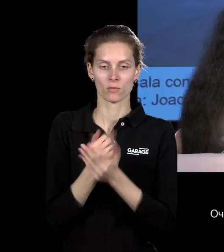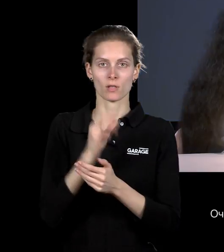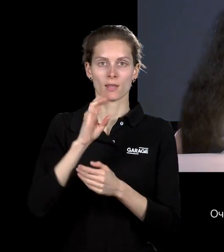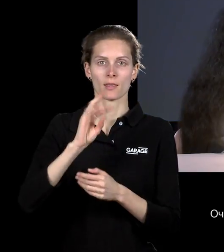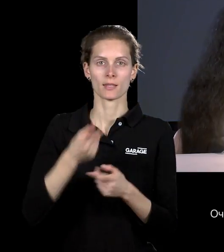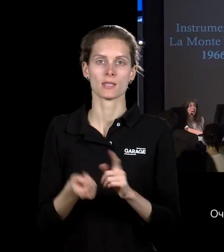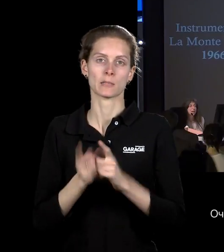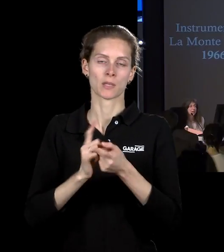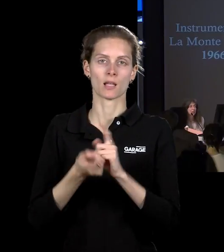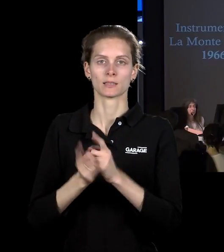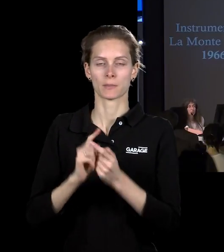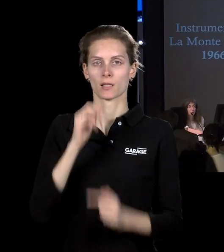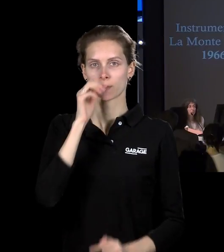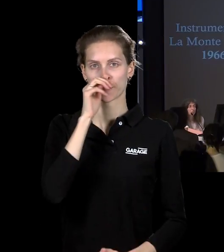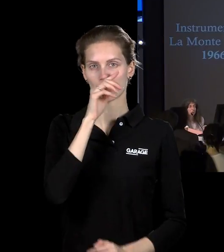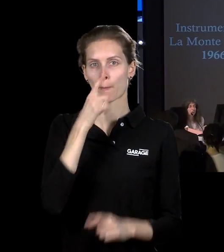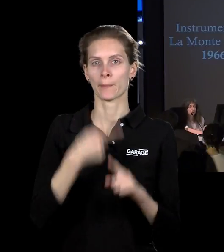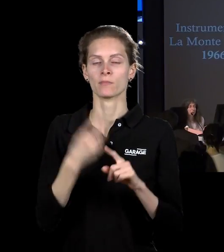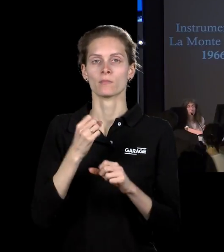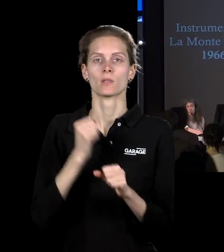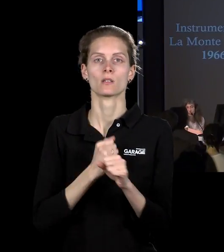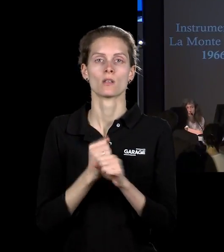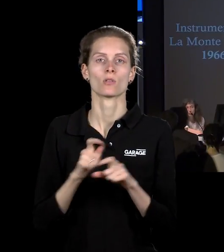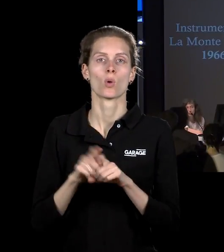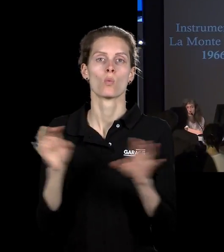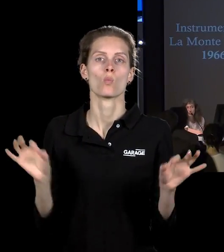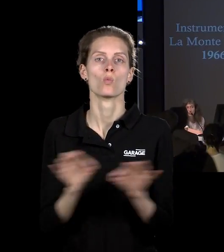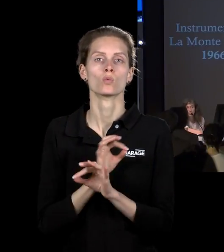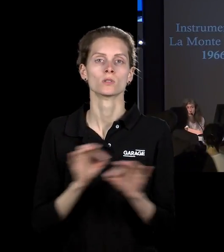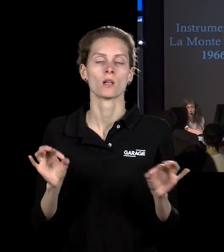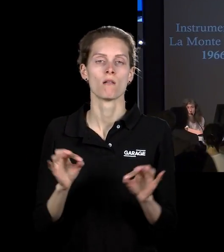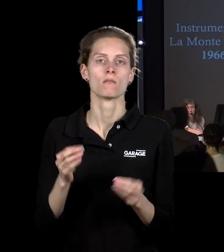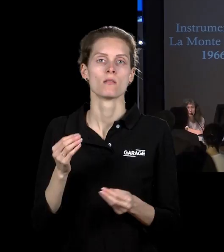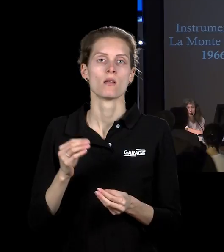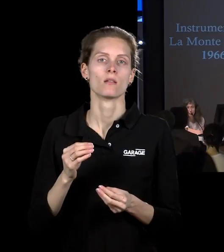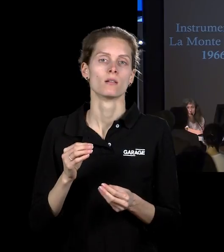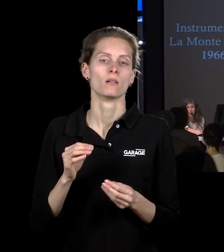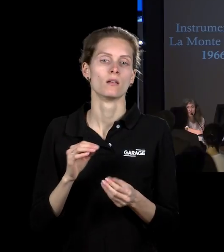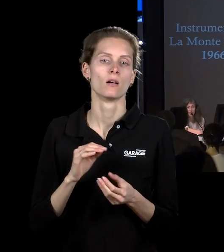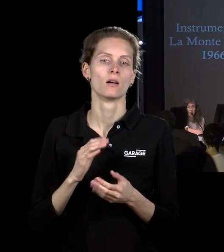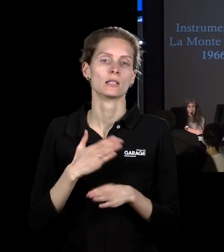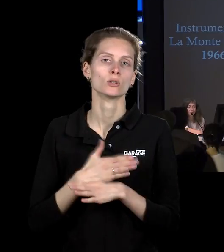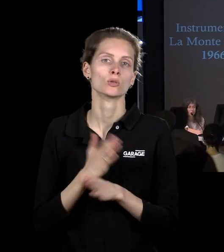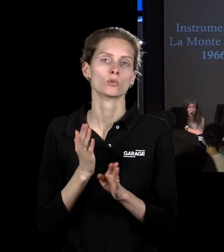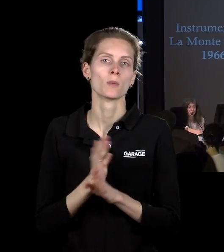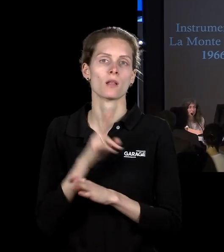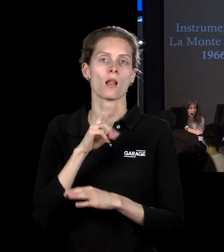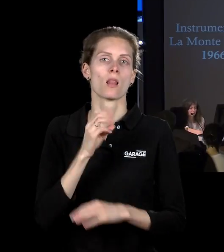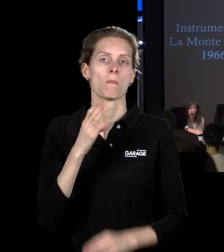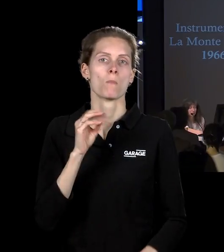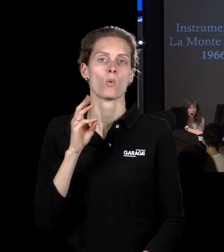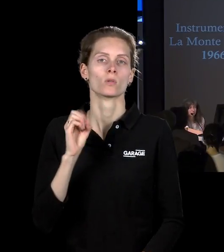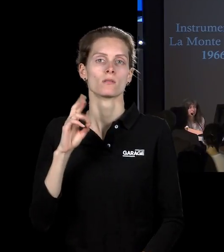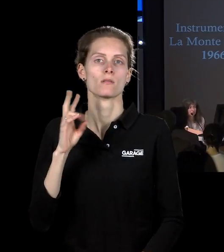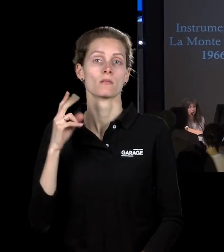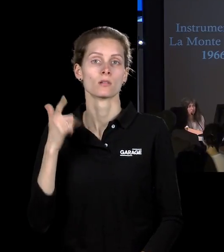вариативное произведение, и создает вот такой вот музыкальный инструмент для Ламонта Янга, который можно рассматривать как минималистский объект.